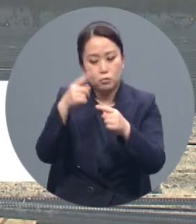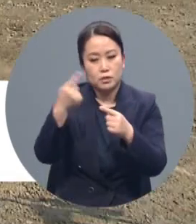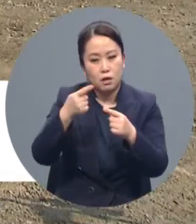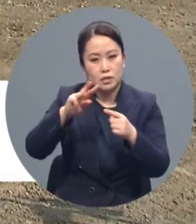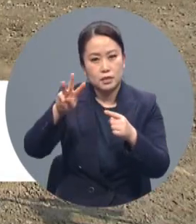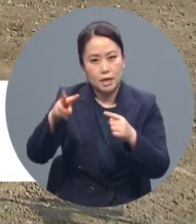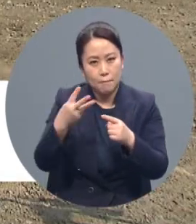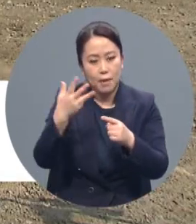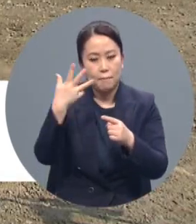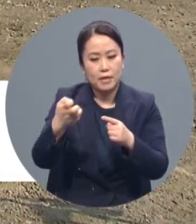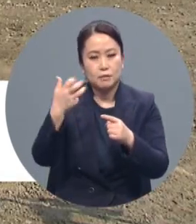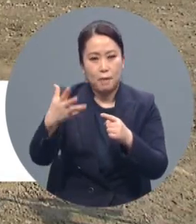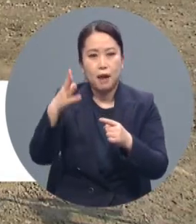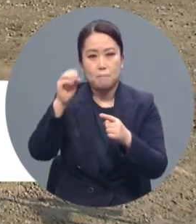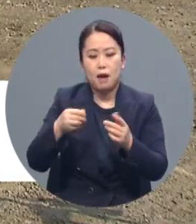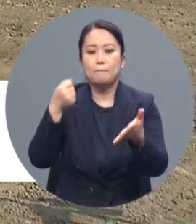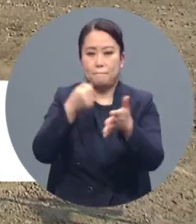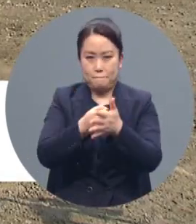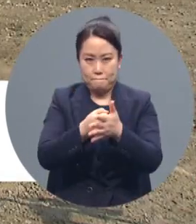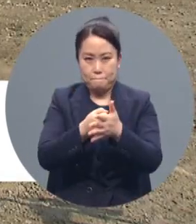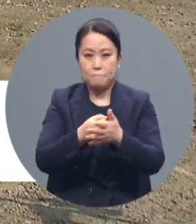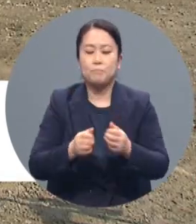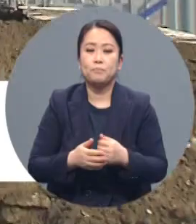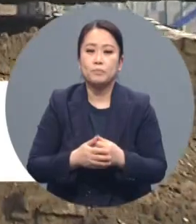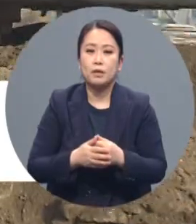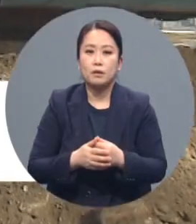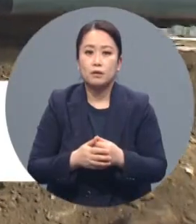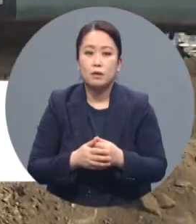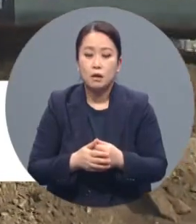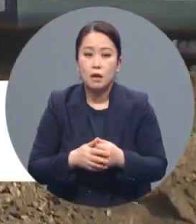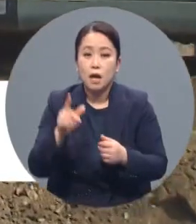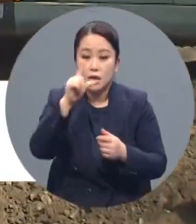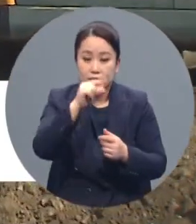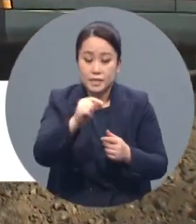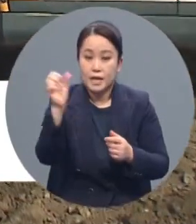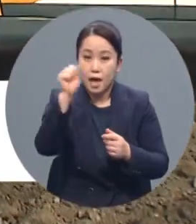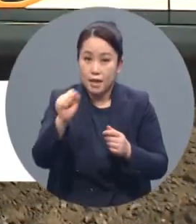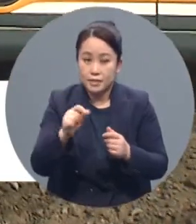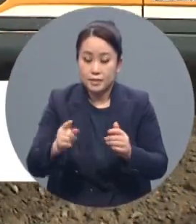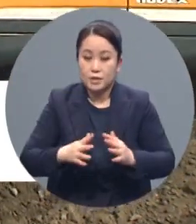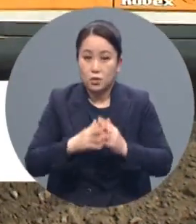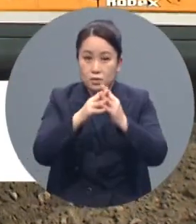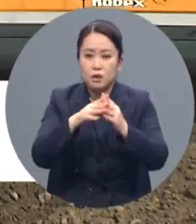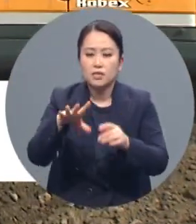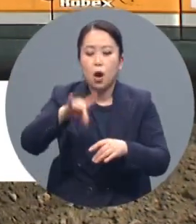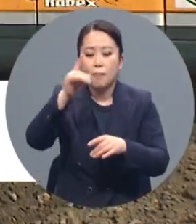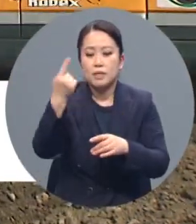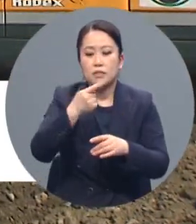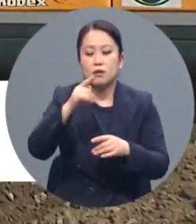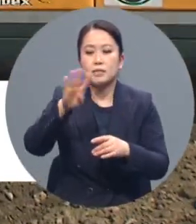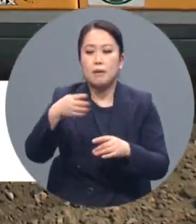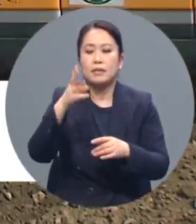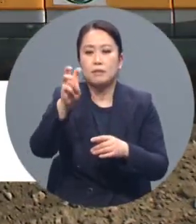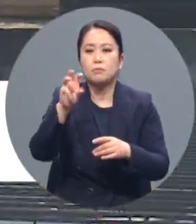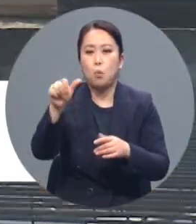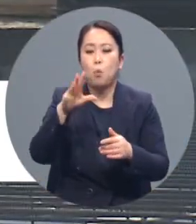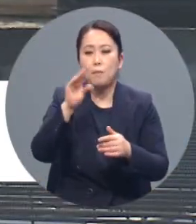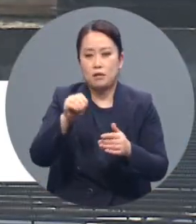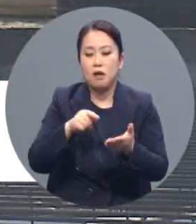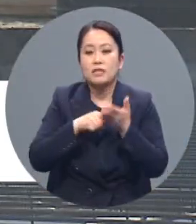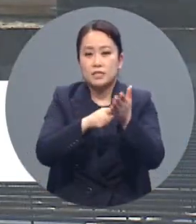1388 만원으로 결정했다고 밝혔습니다 질 스폰서를 나 탕 초 1430 5만원에 신청했지만